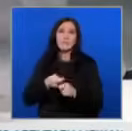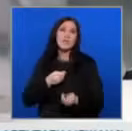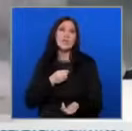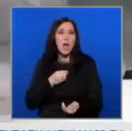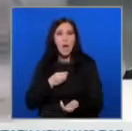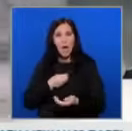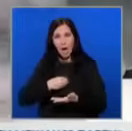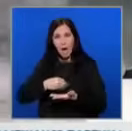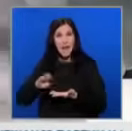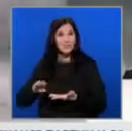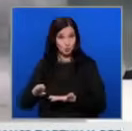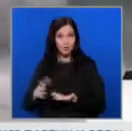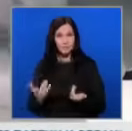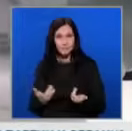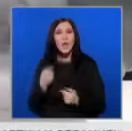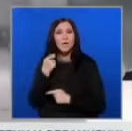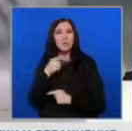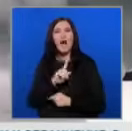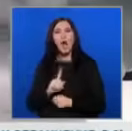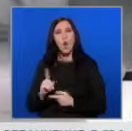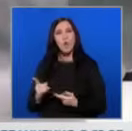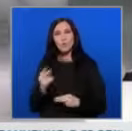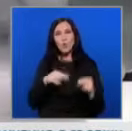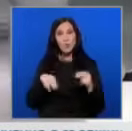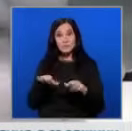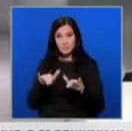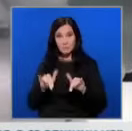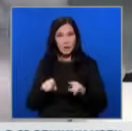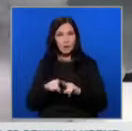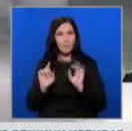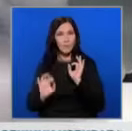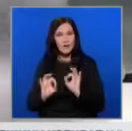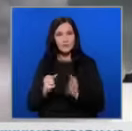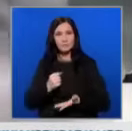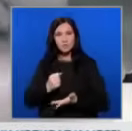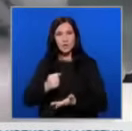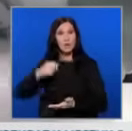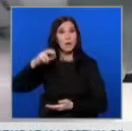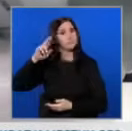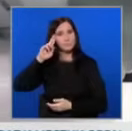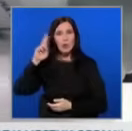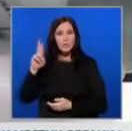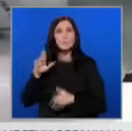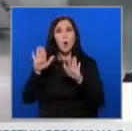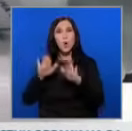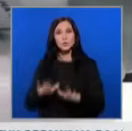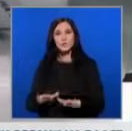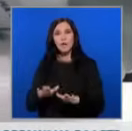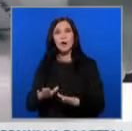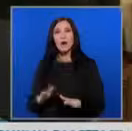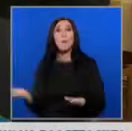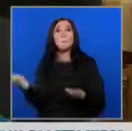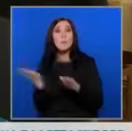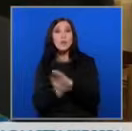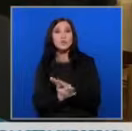разходи. С това, което комисията прие към момента, бюджета е изпълним. Остава по приложение